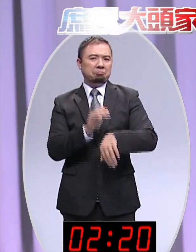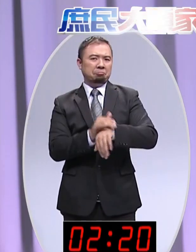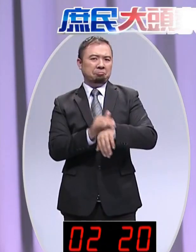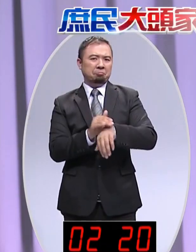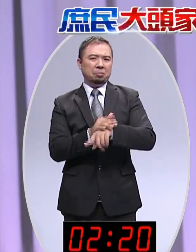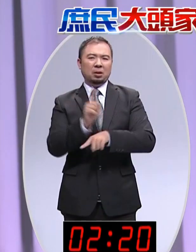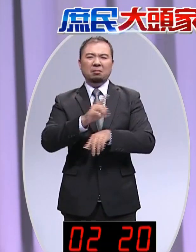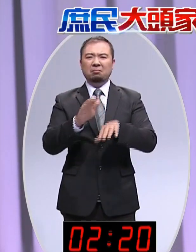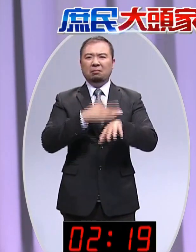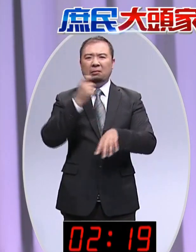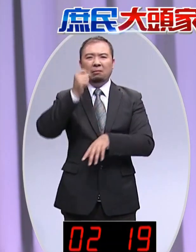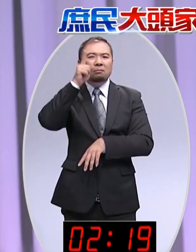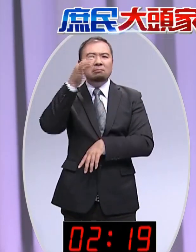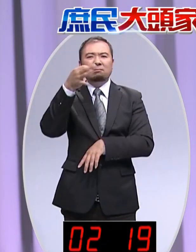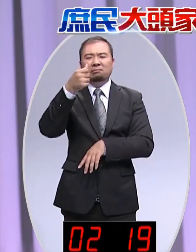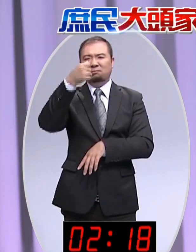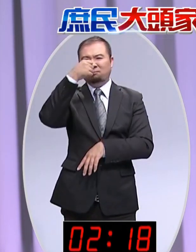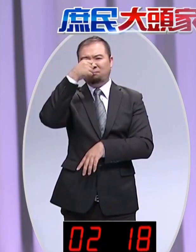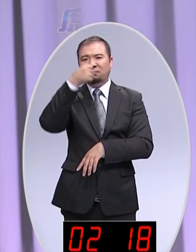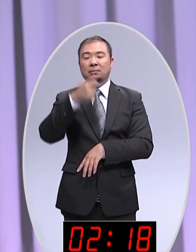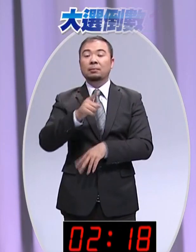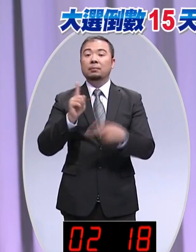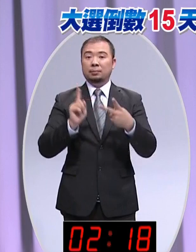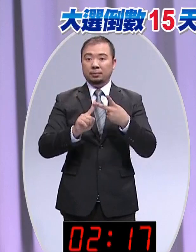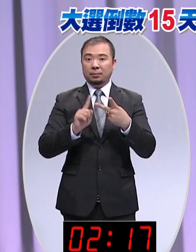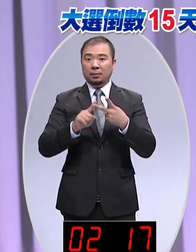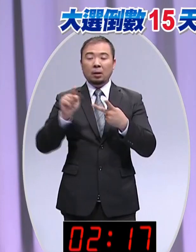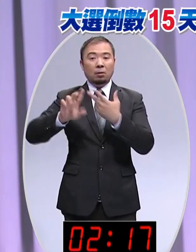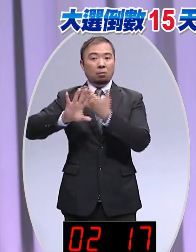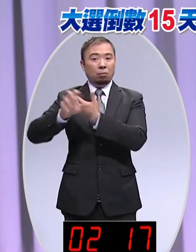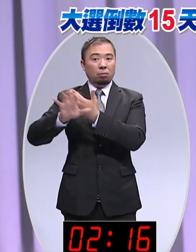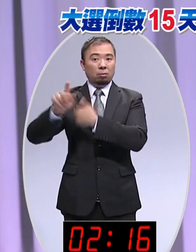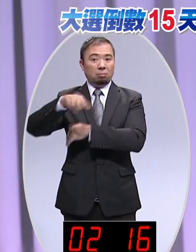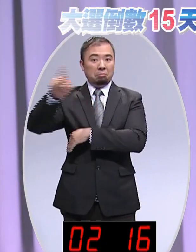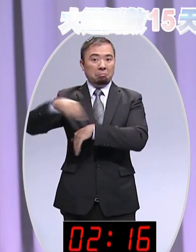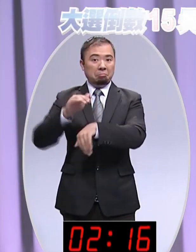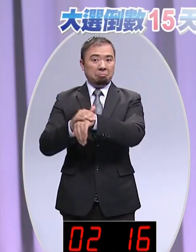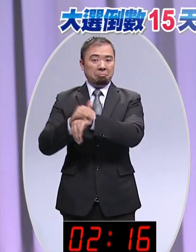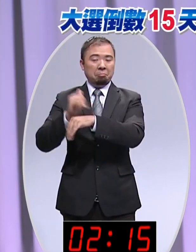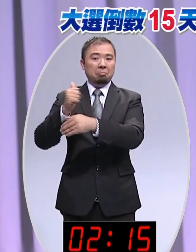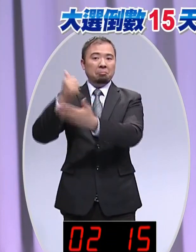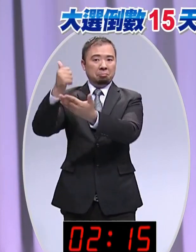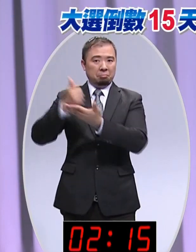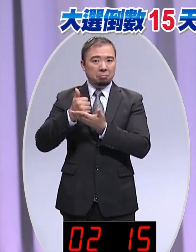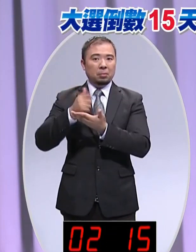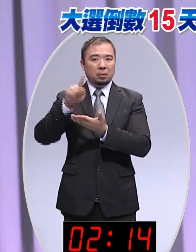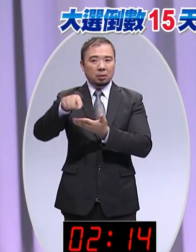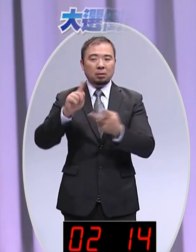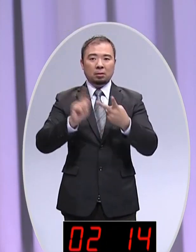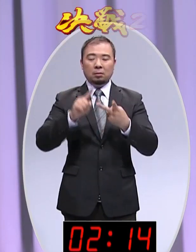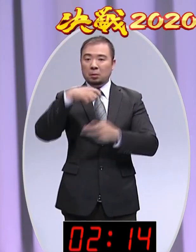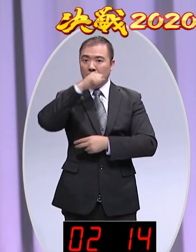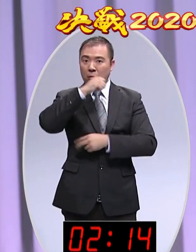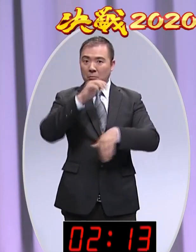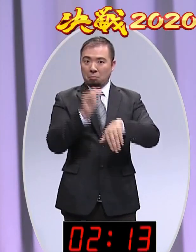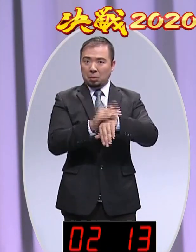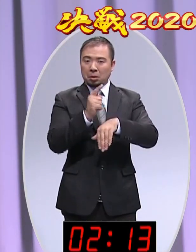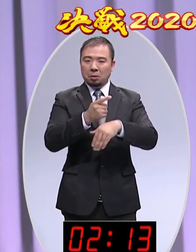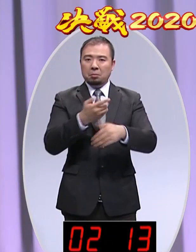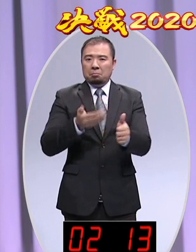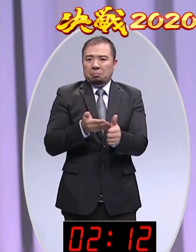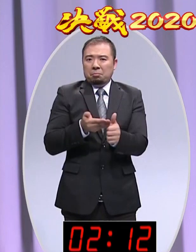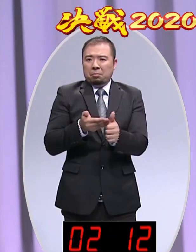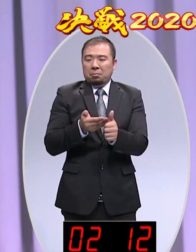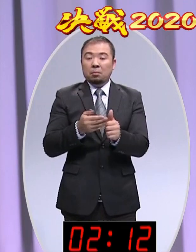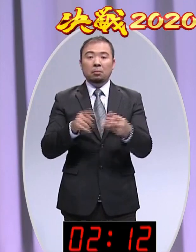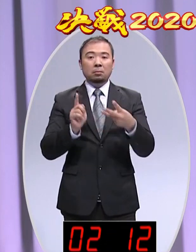薪的困境。第二，外国的人才要引进，本国的人才要培养，技职教育和就